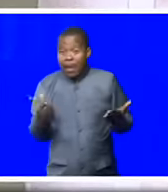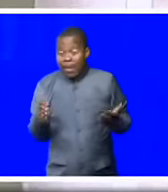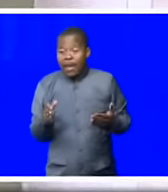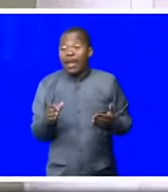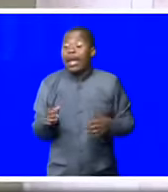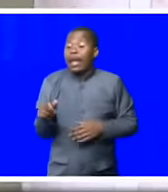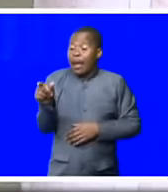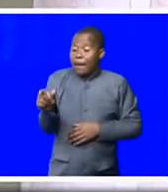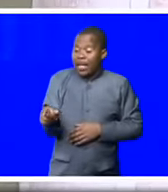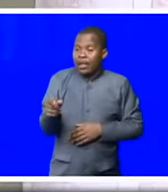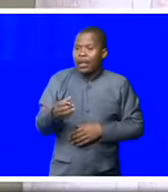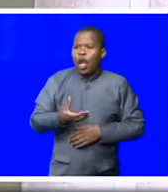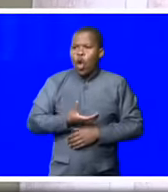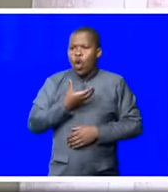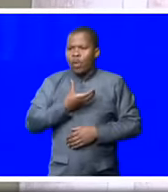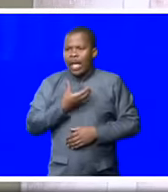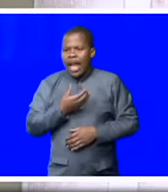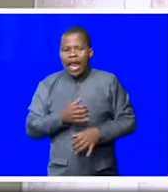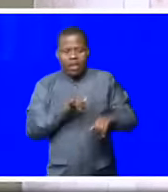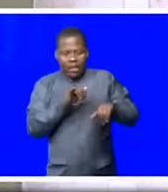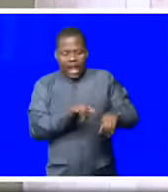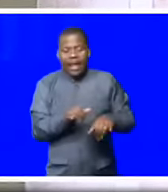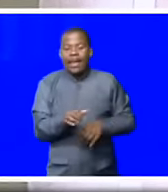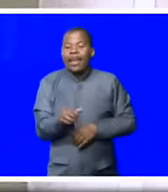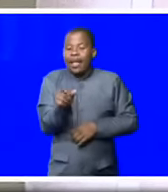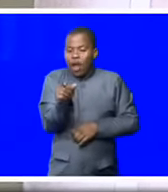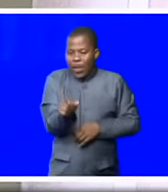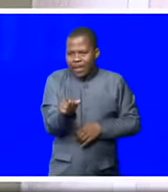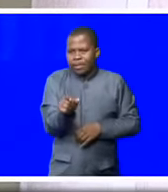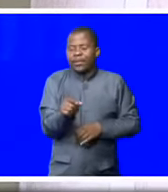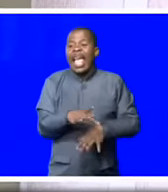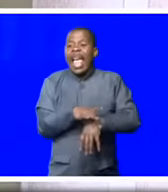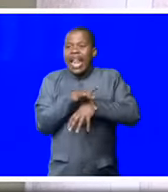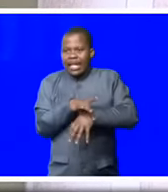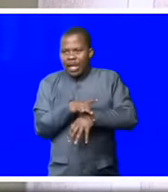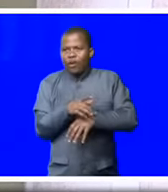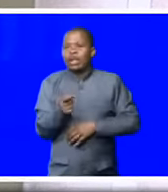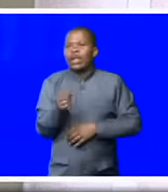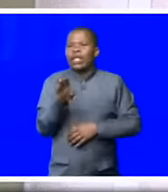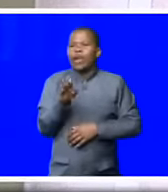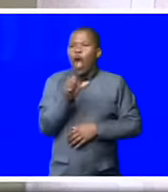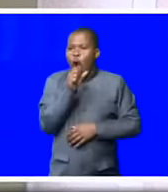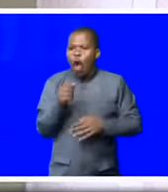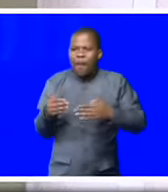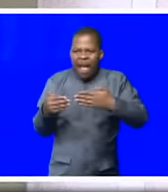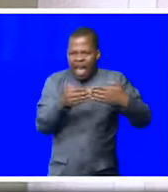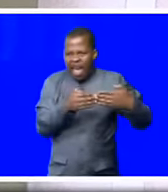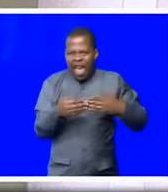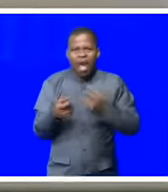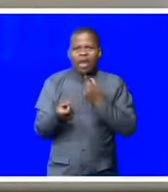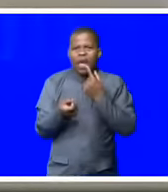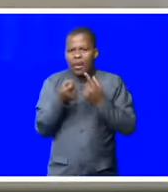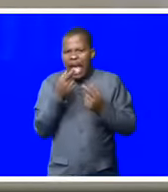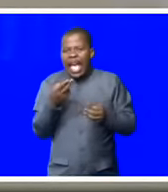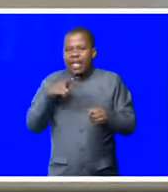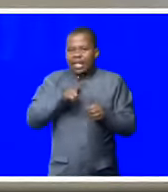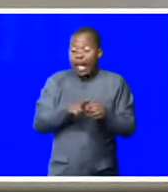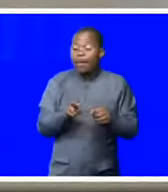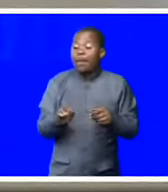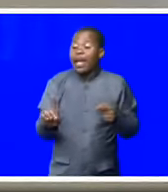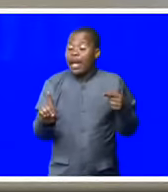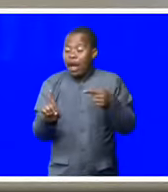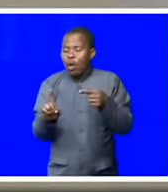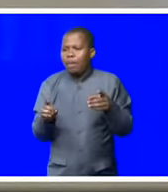nalomdzala lohlala nemuntu lolashelwa iTB uyaba sethubeni lokuyithola iTB.